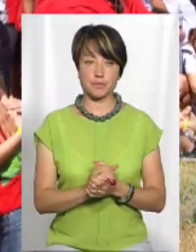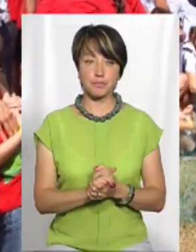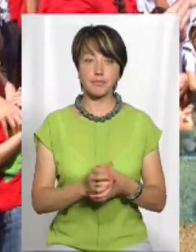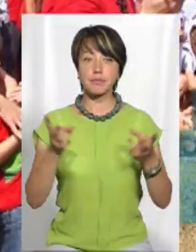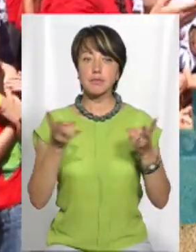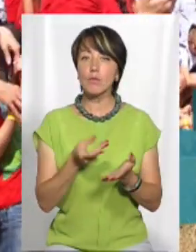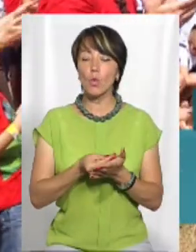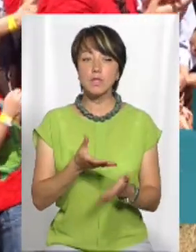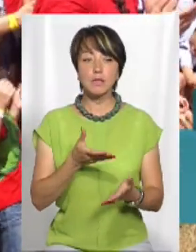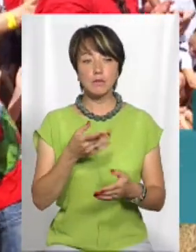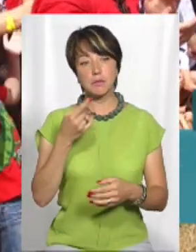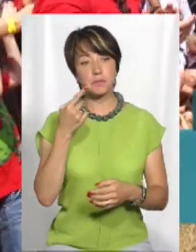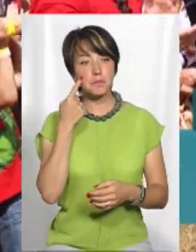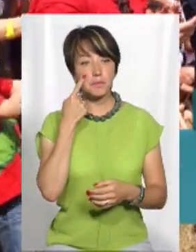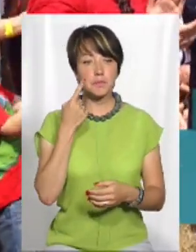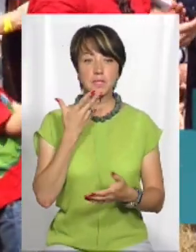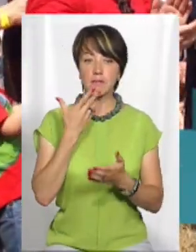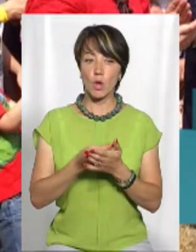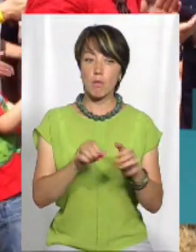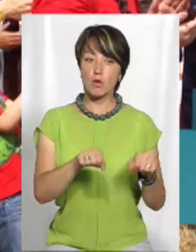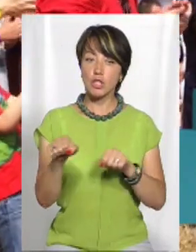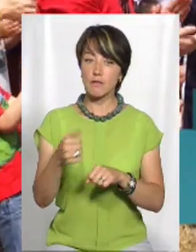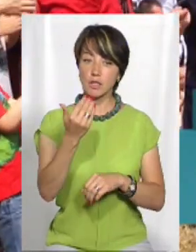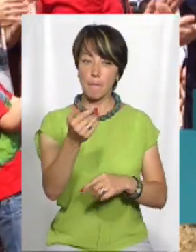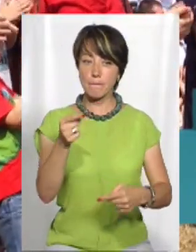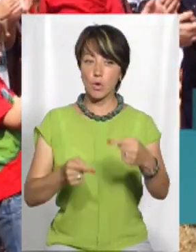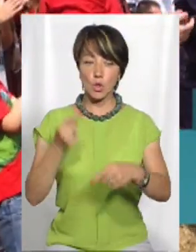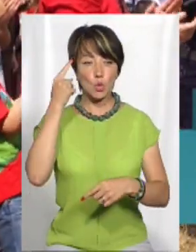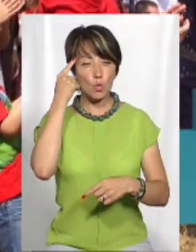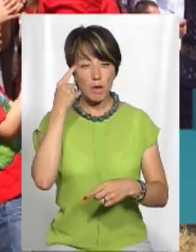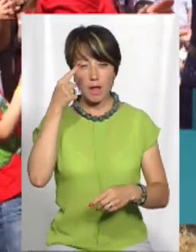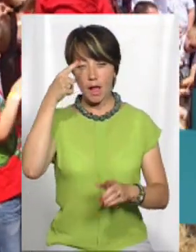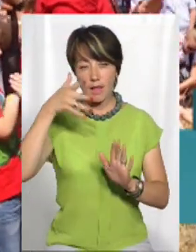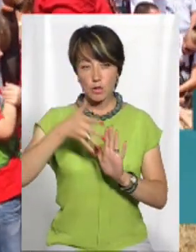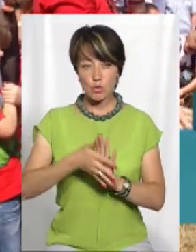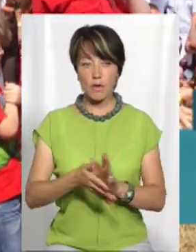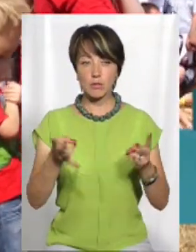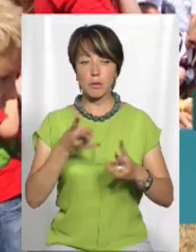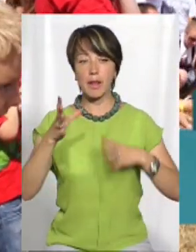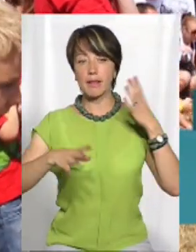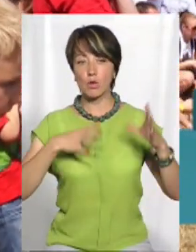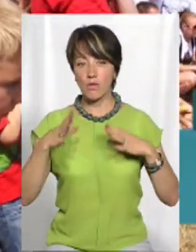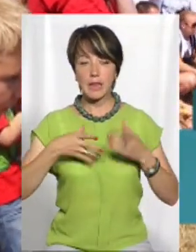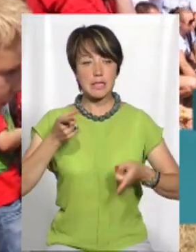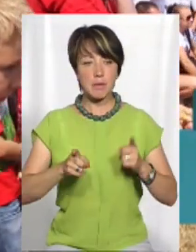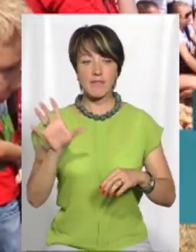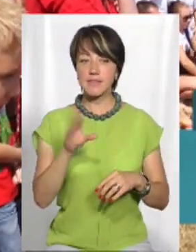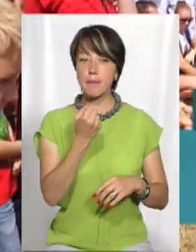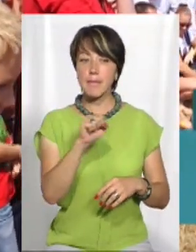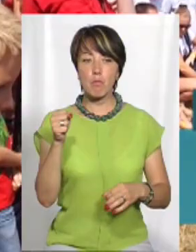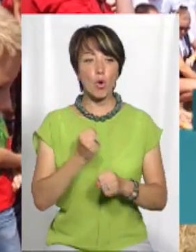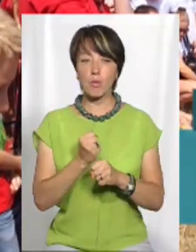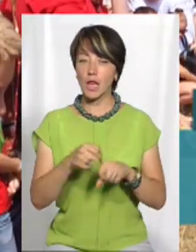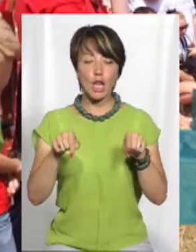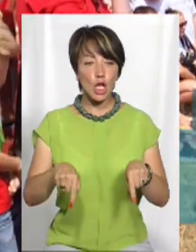Потрібно оцінювати свої можливості, можливості свого противника, думати, аналізувати. Перед цим потрібно тренуватися. Насправді всі перемоги робляться не